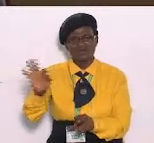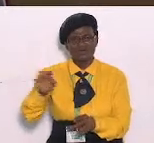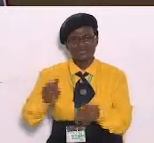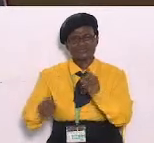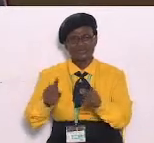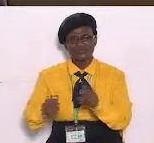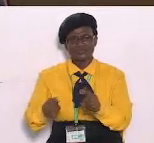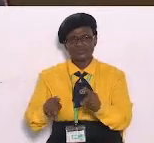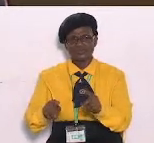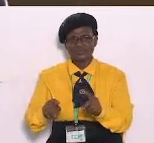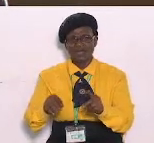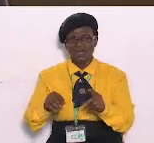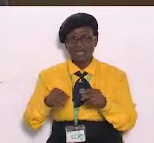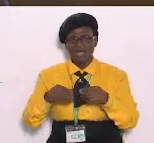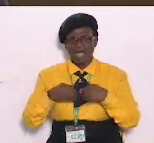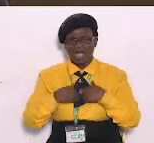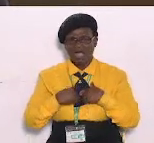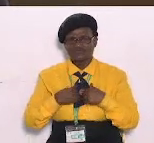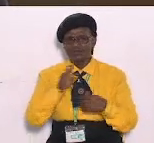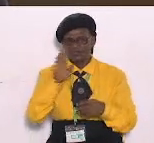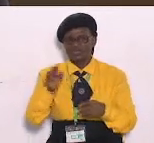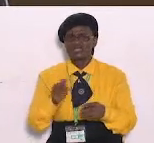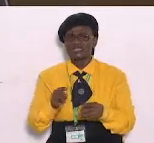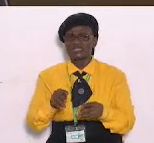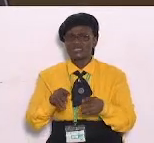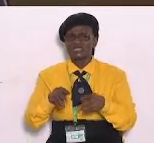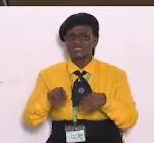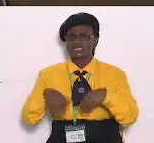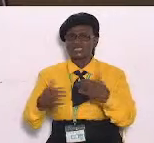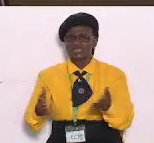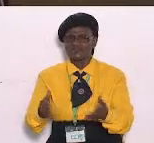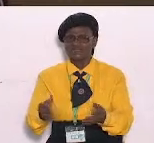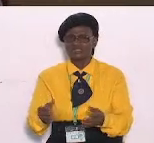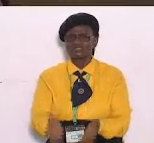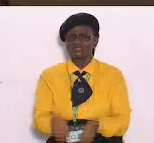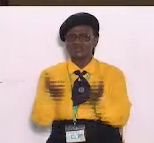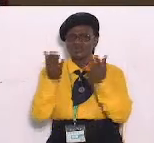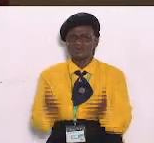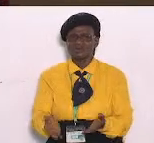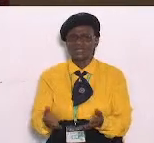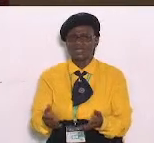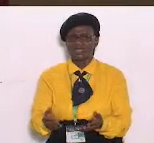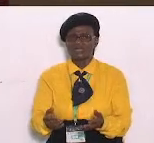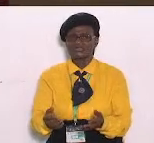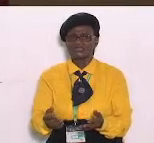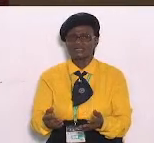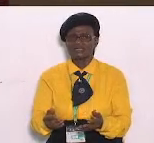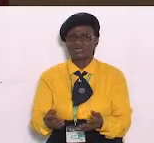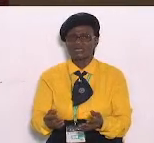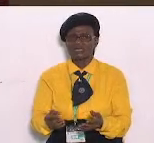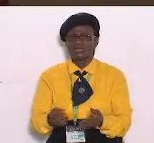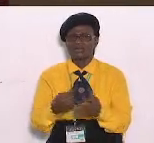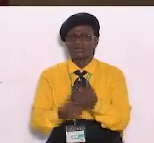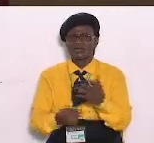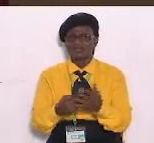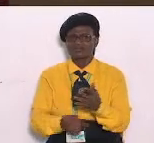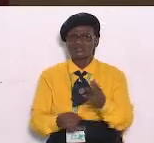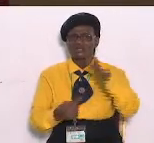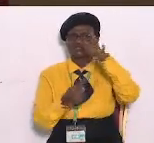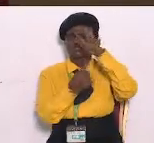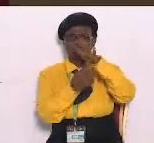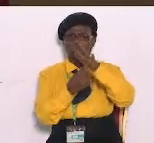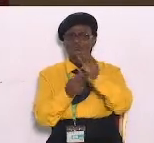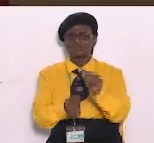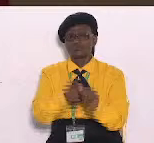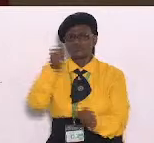900 personnes a été donn de prix Nobel pour